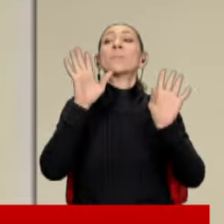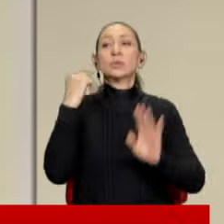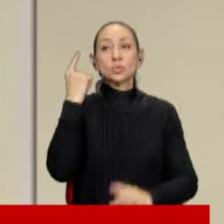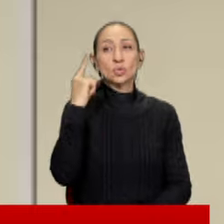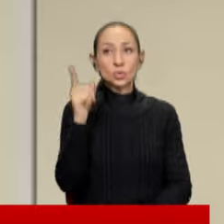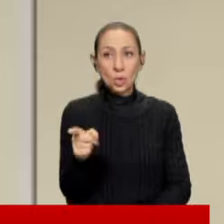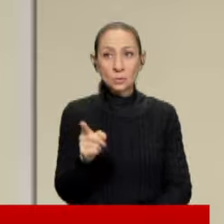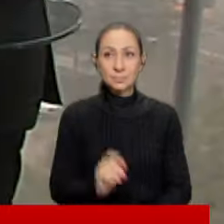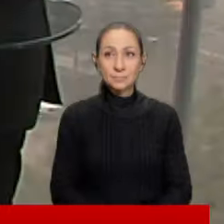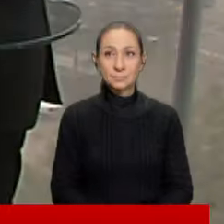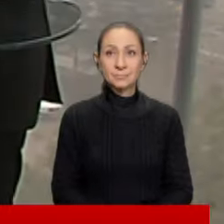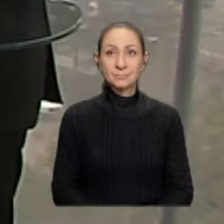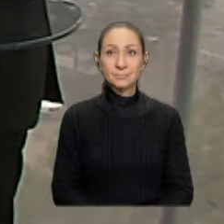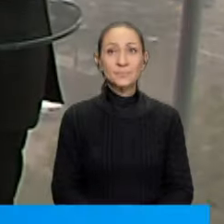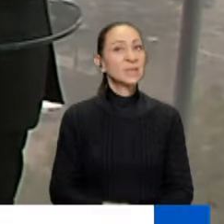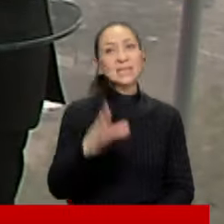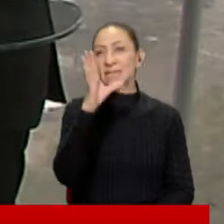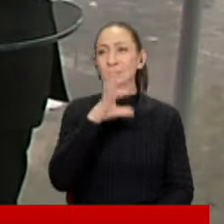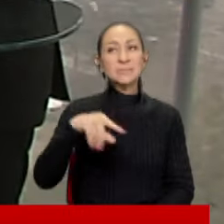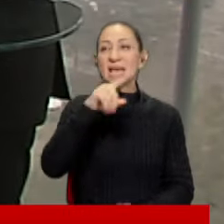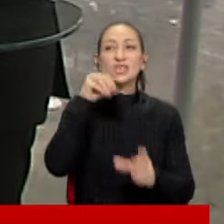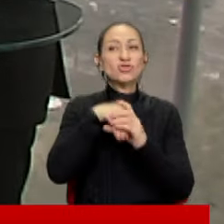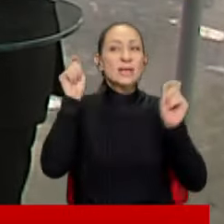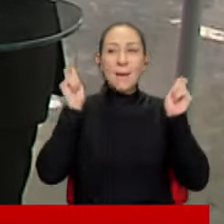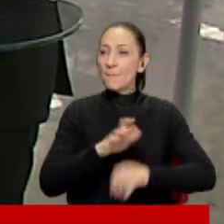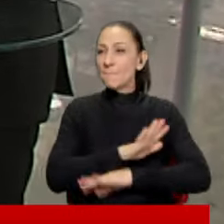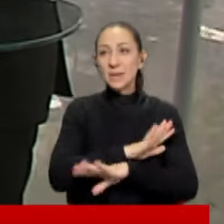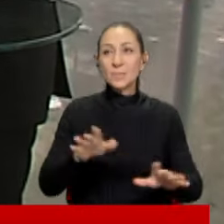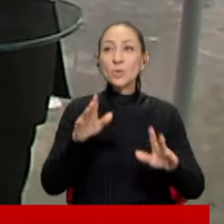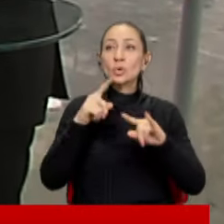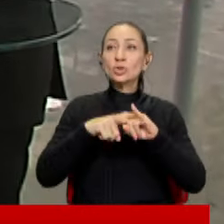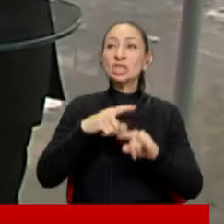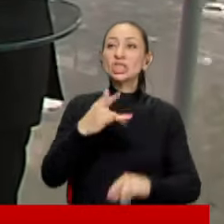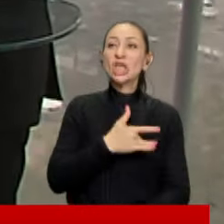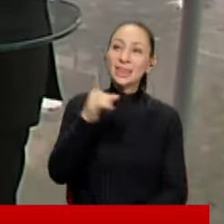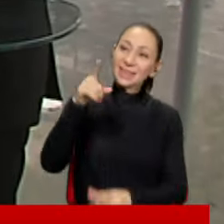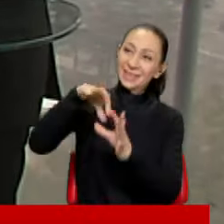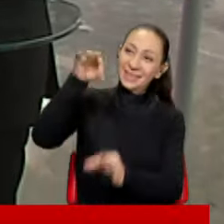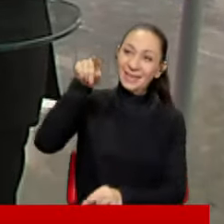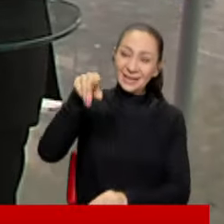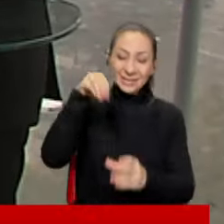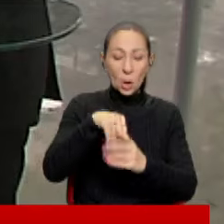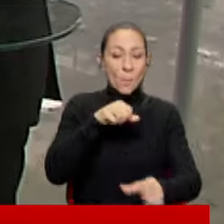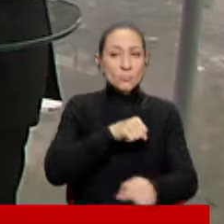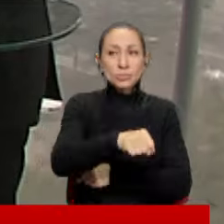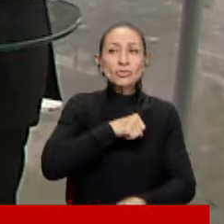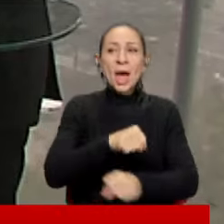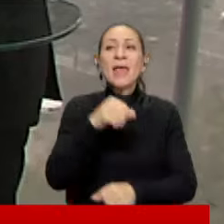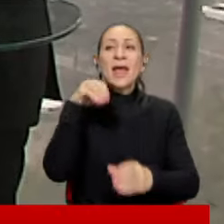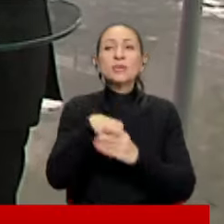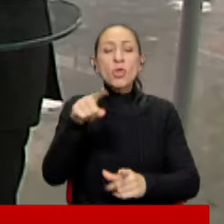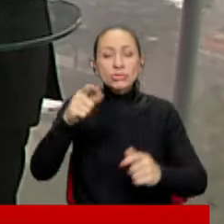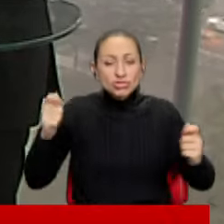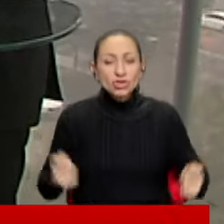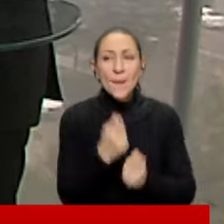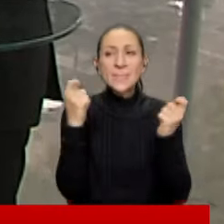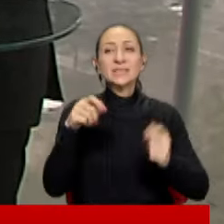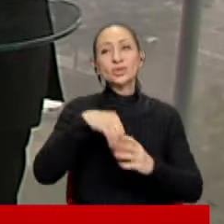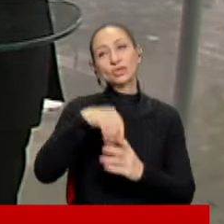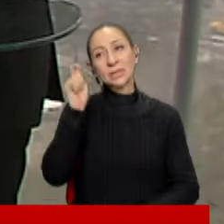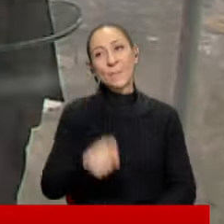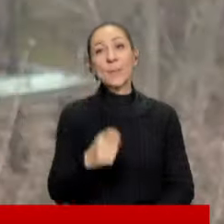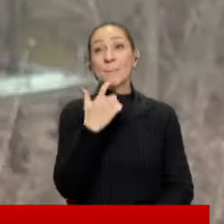düşünüyor. Kimse için yapmadım ama Hüseyin Can Güner için, onun mücadelesi için, onun çabası için